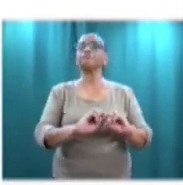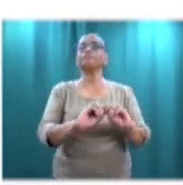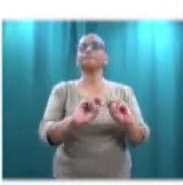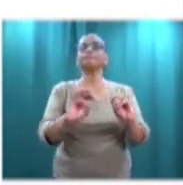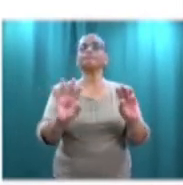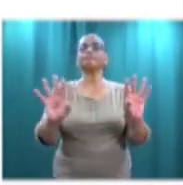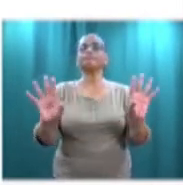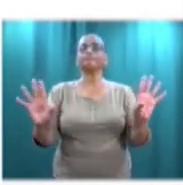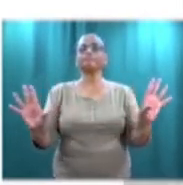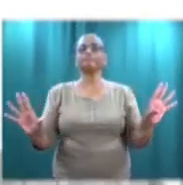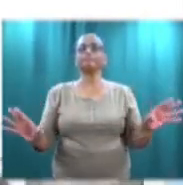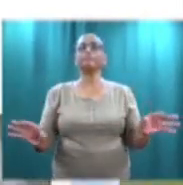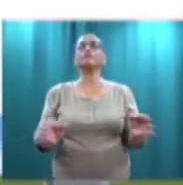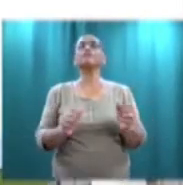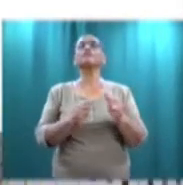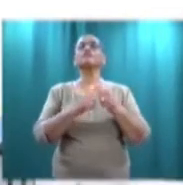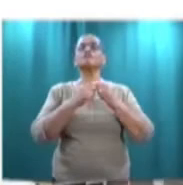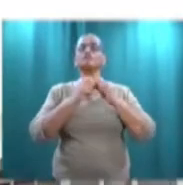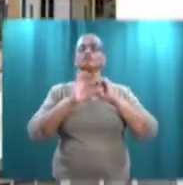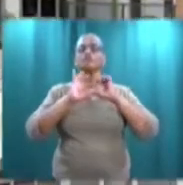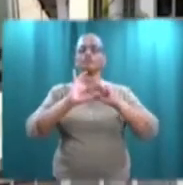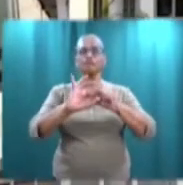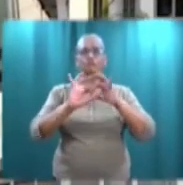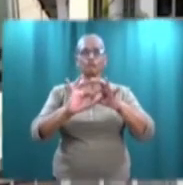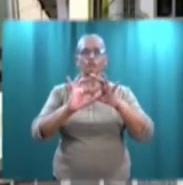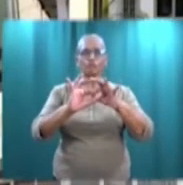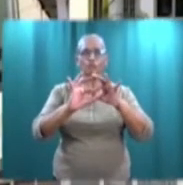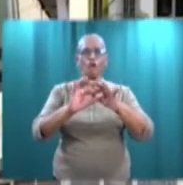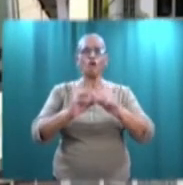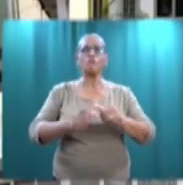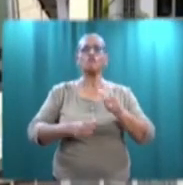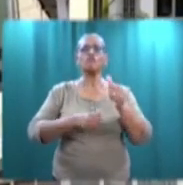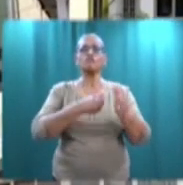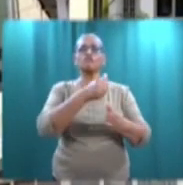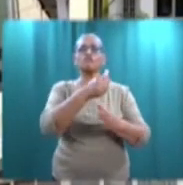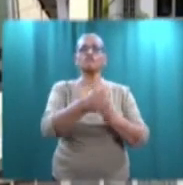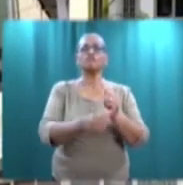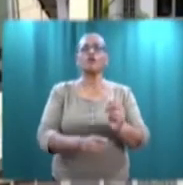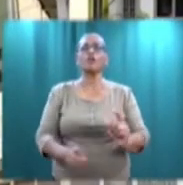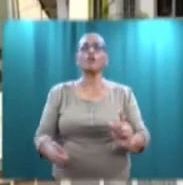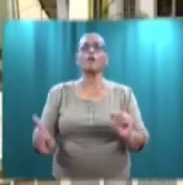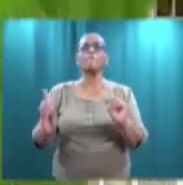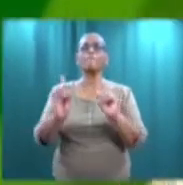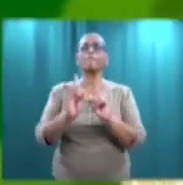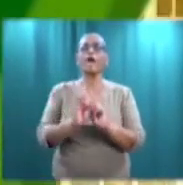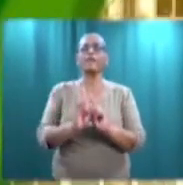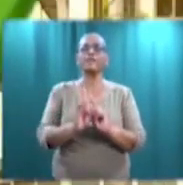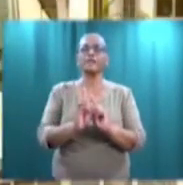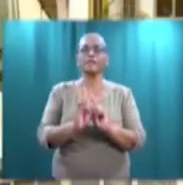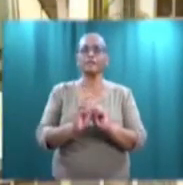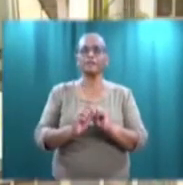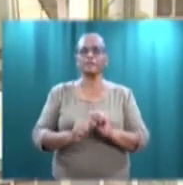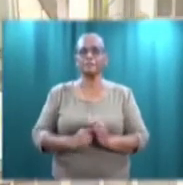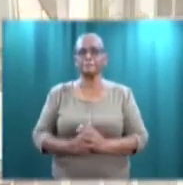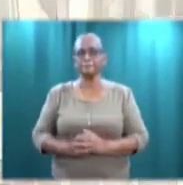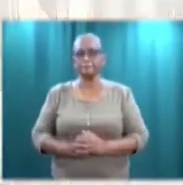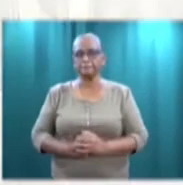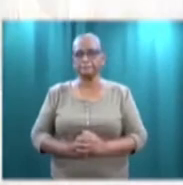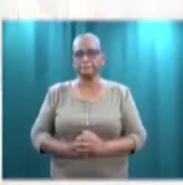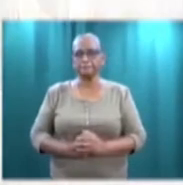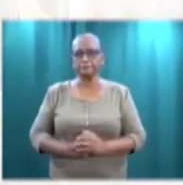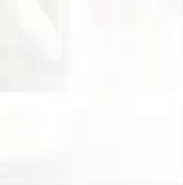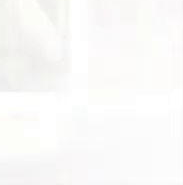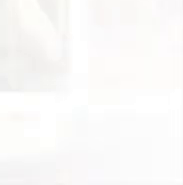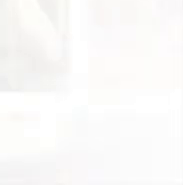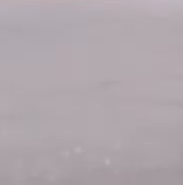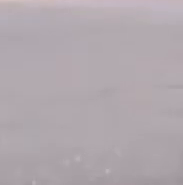van 2018. Over financiering van onroerende goederen en de huisartspraktijken legt minister Elias